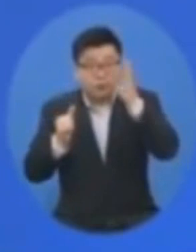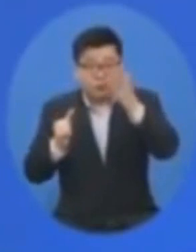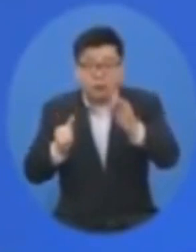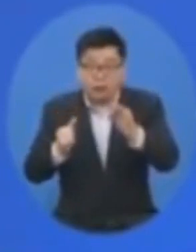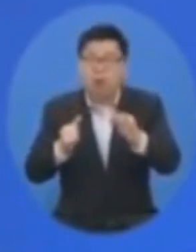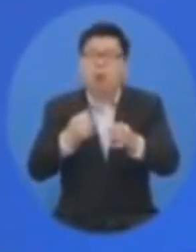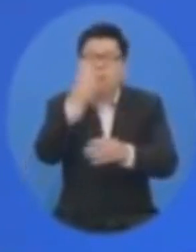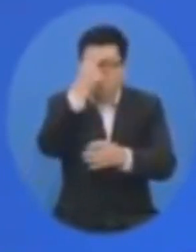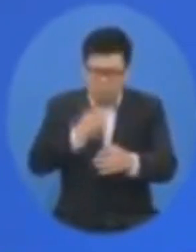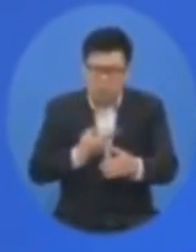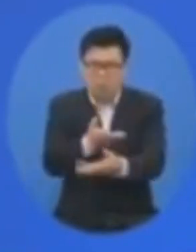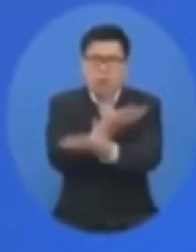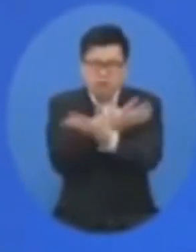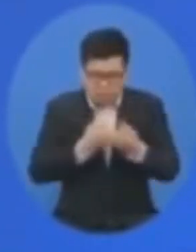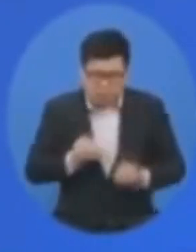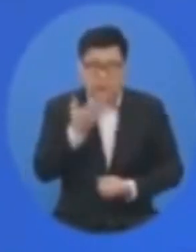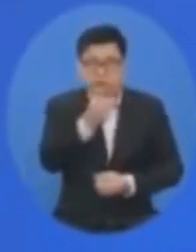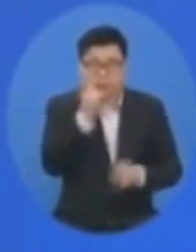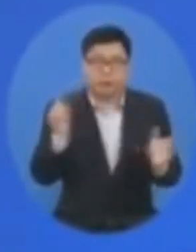다 용서했습니다.